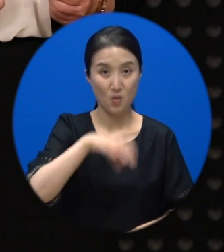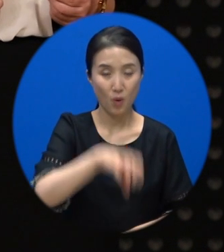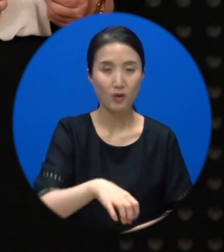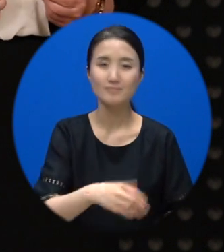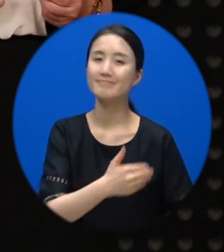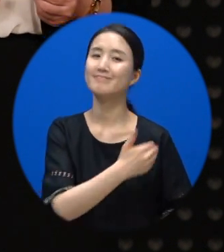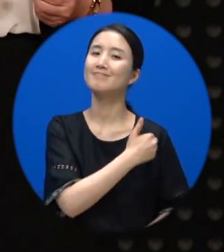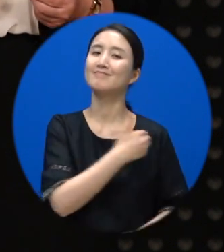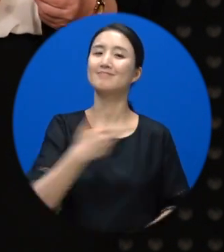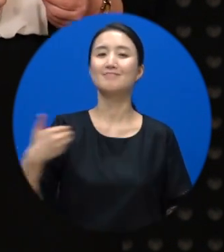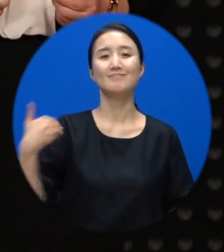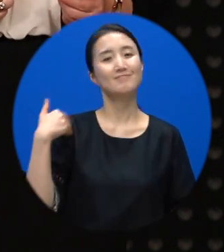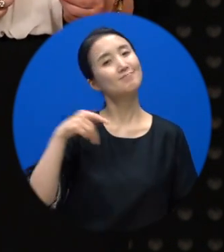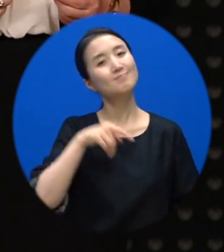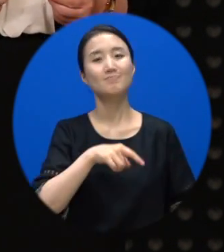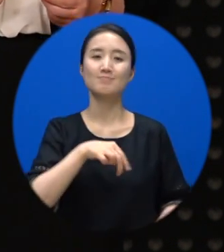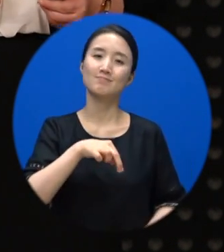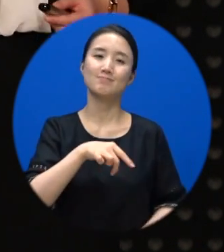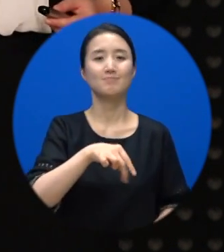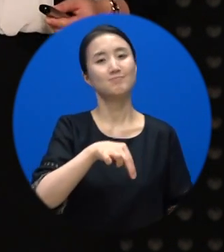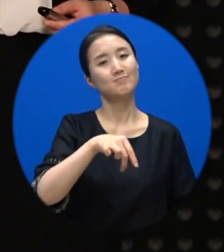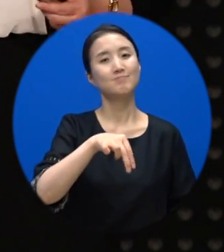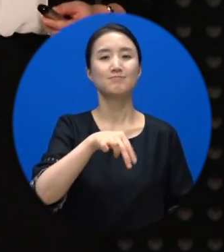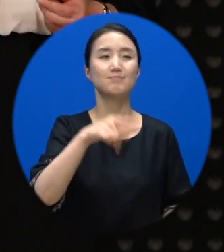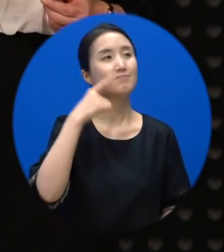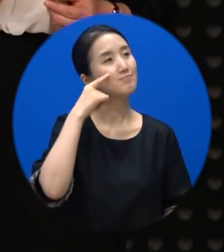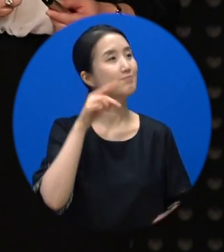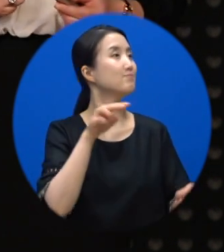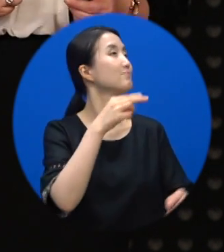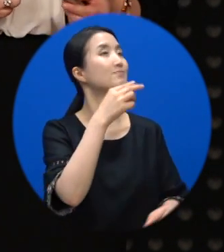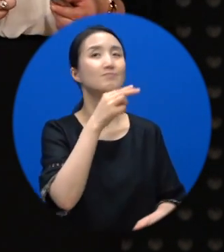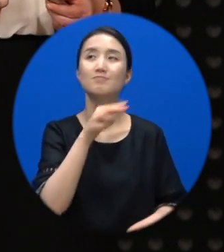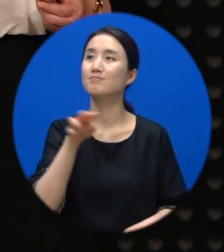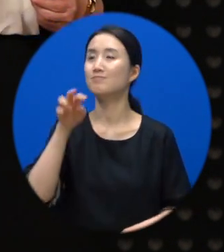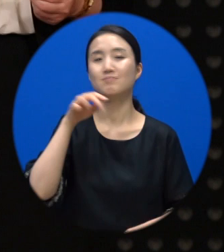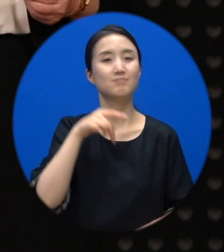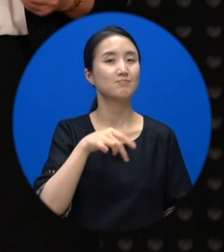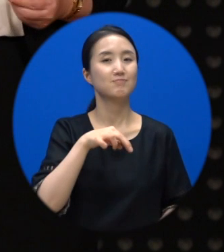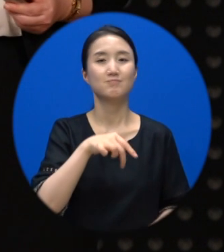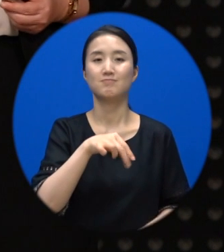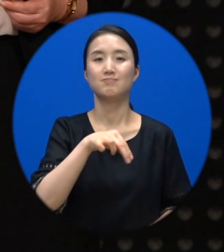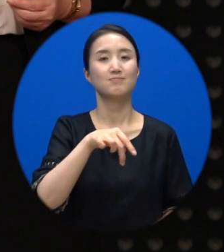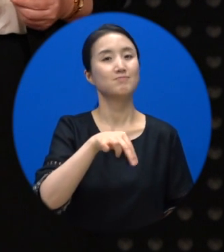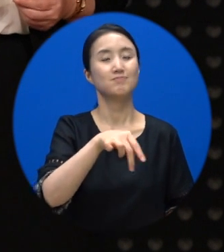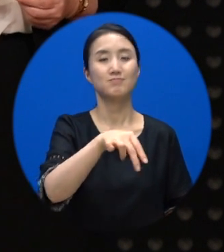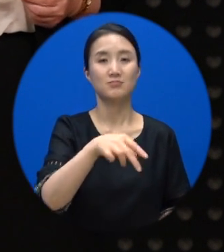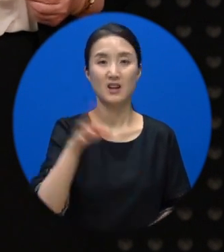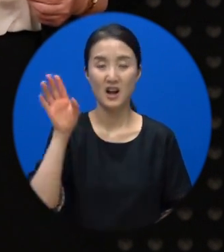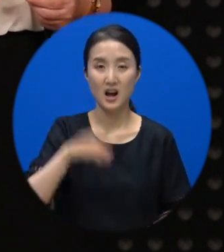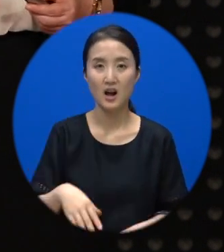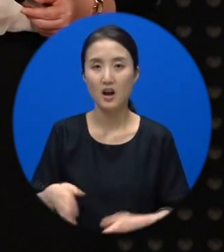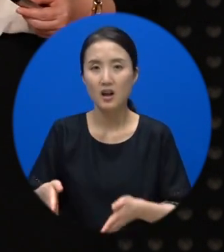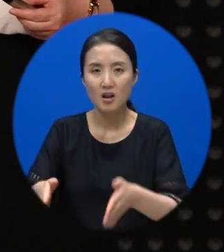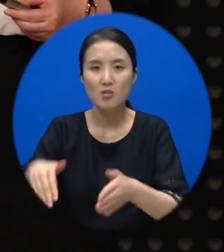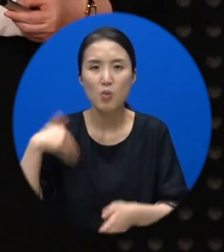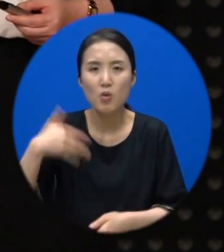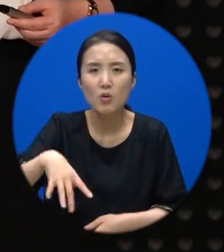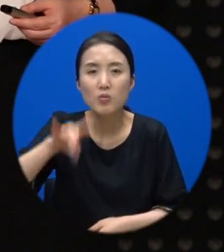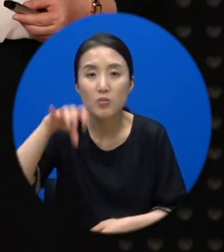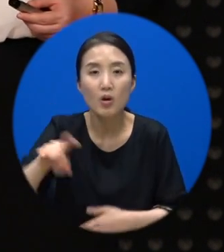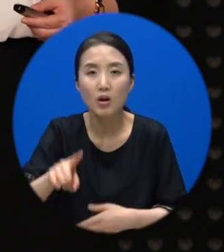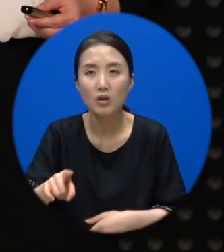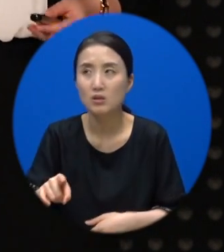모르는 길을 걸을 때는 두리번 두리번 하면서 뭐차 괜히 오는 걸 이렇게 피하기도 하고, 주눅이 들어요. 우리가 한